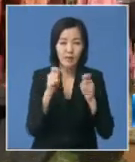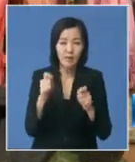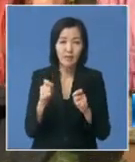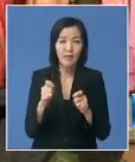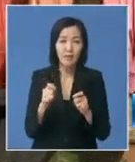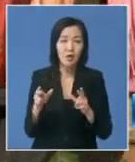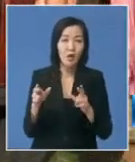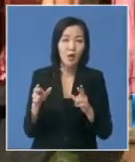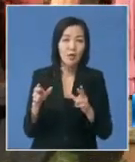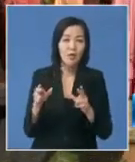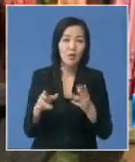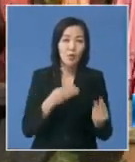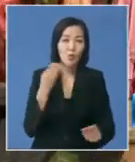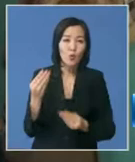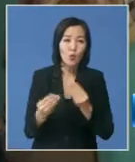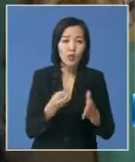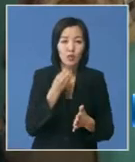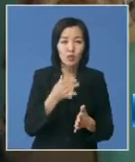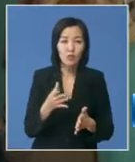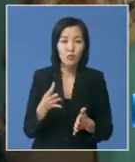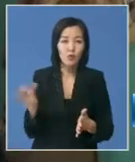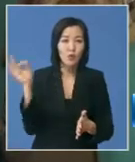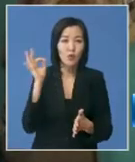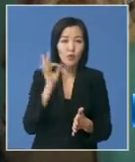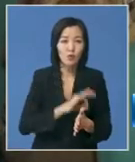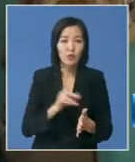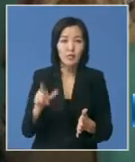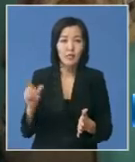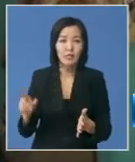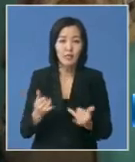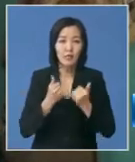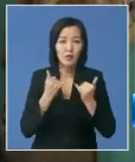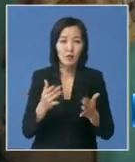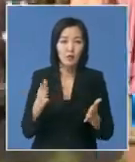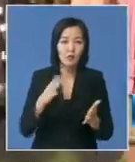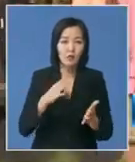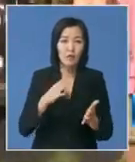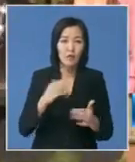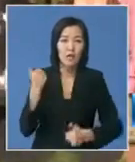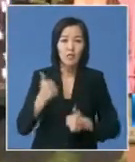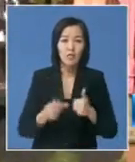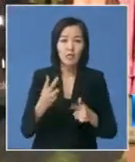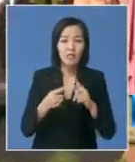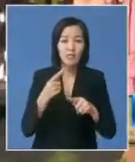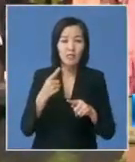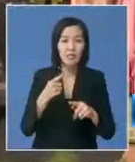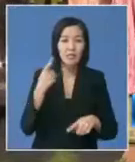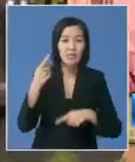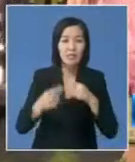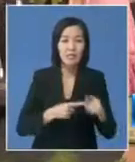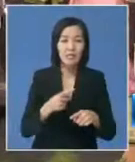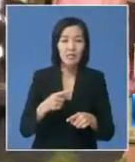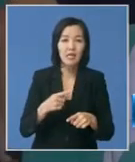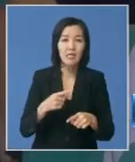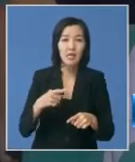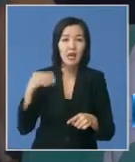қатар универсиаданың жақсы өтуіне өзіндік үлес қосқан азаматтар да құрмет көрсетілді. Енді бұндай жарыс екі жылдан кейін Ақтөбеде